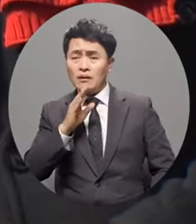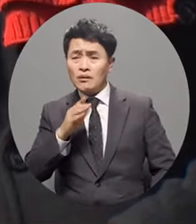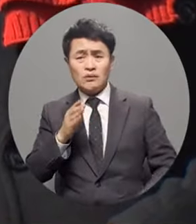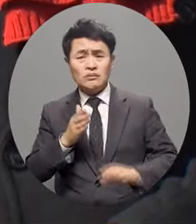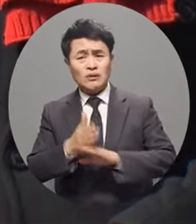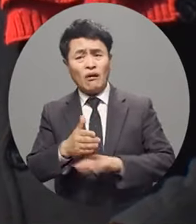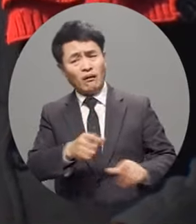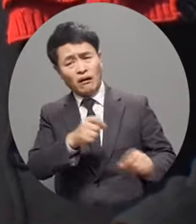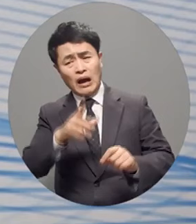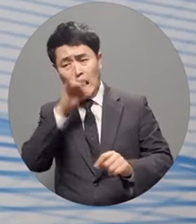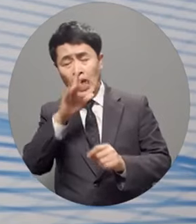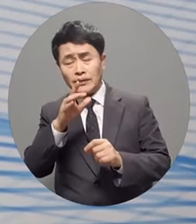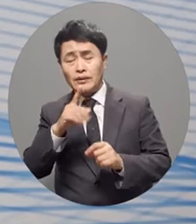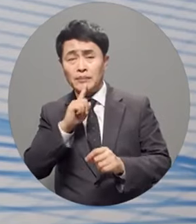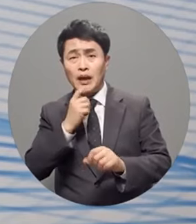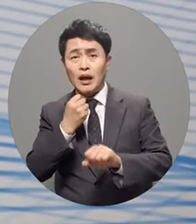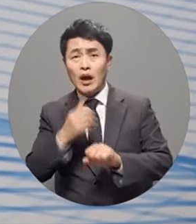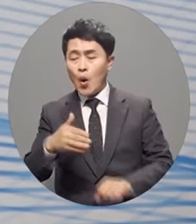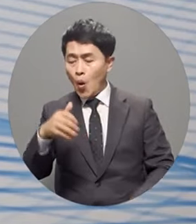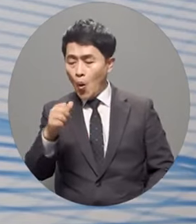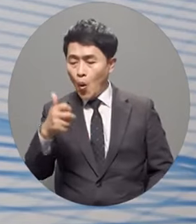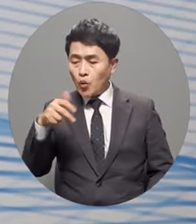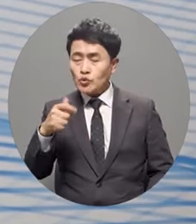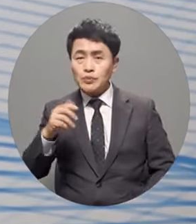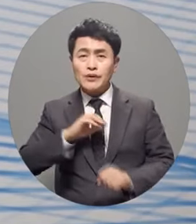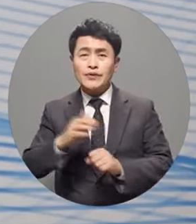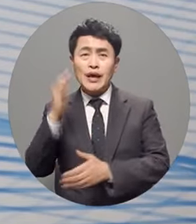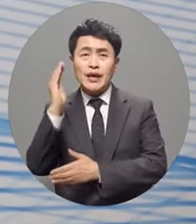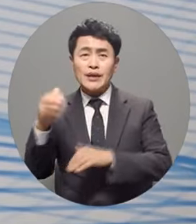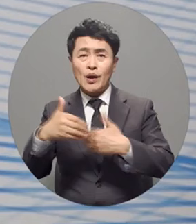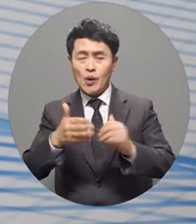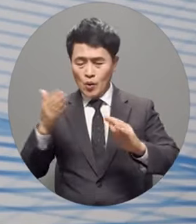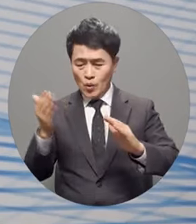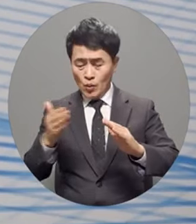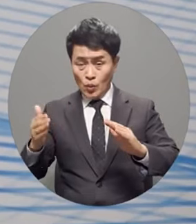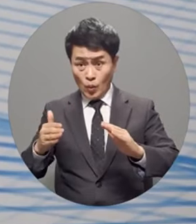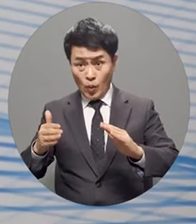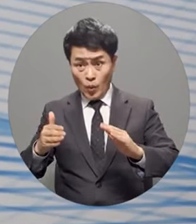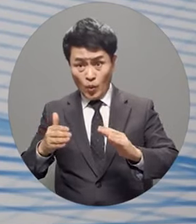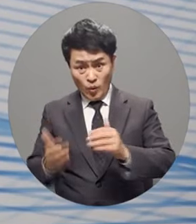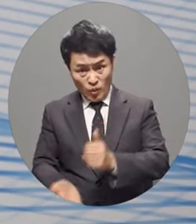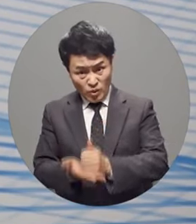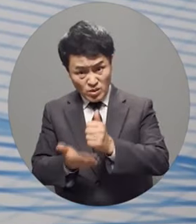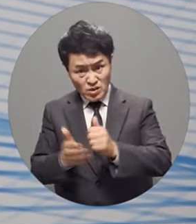안 된다고 평가한 반면 홍준표 대구시장은 공당의 공천이 호떡